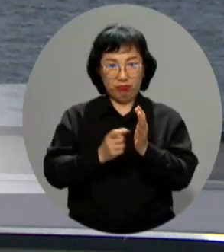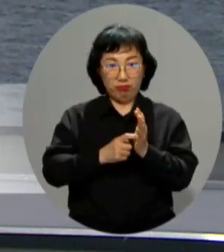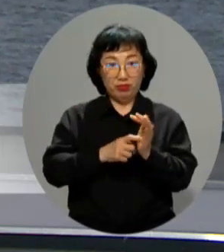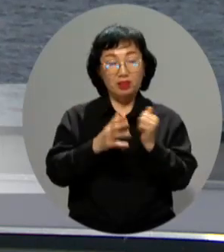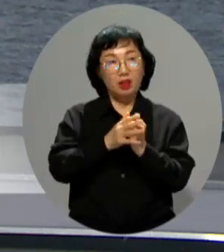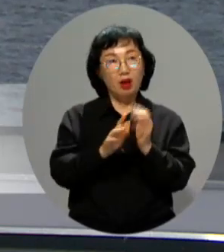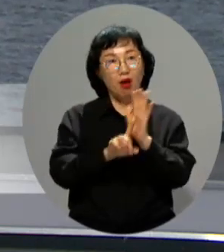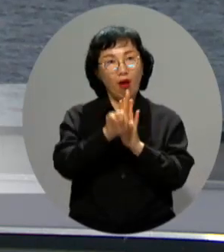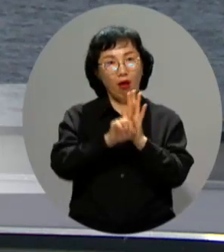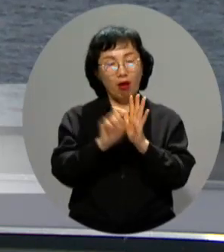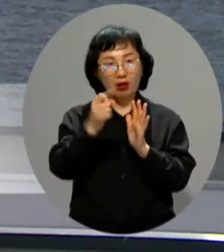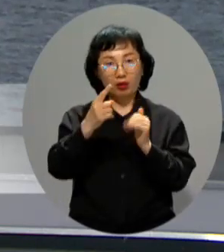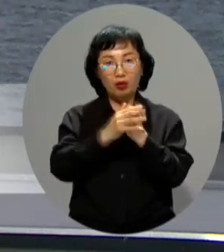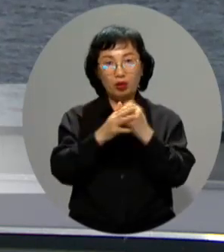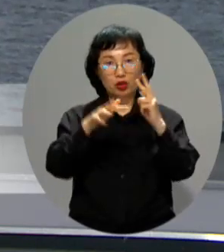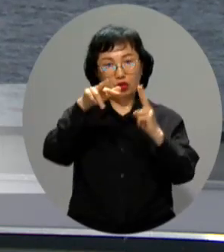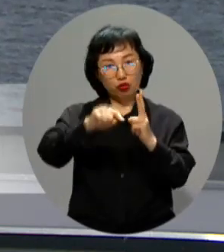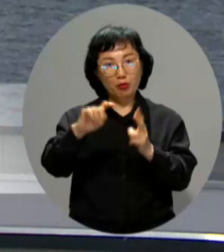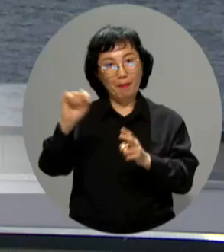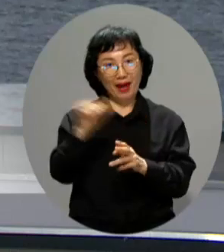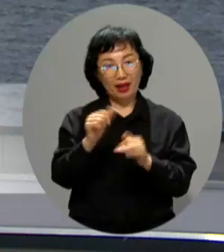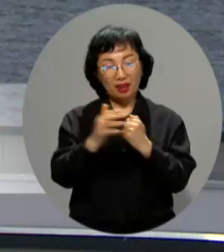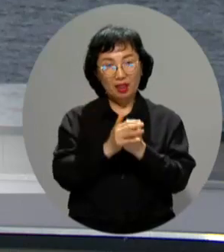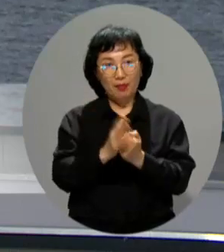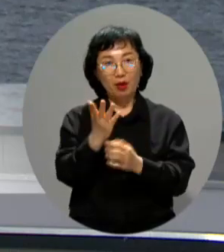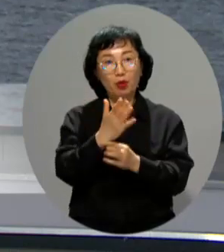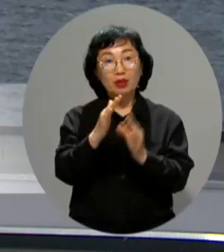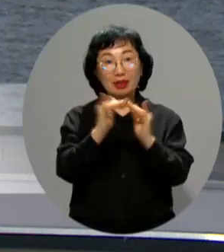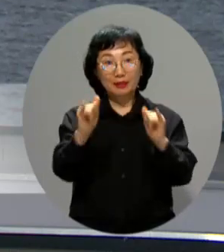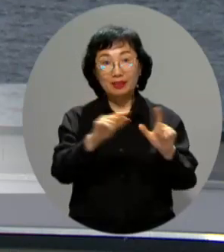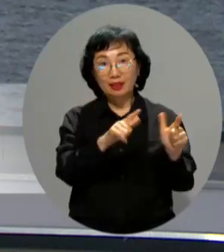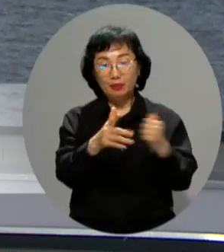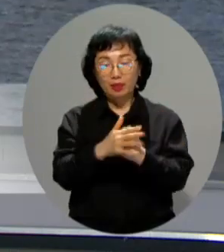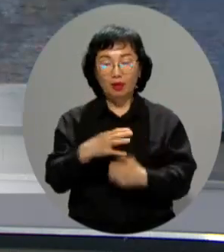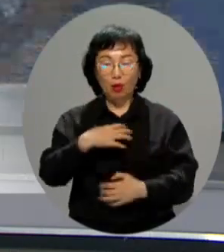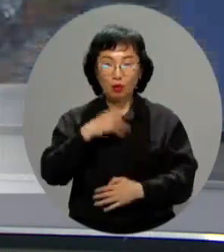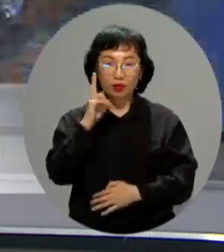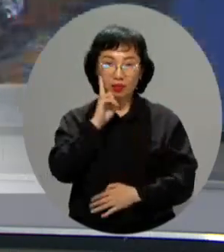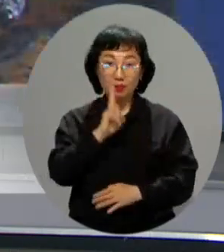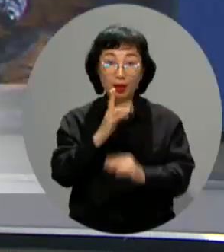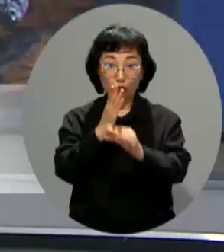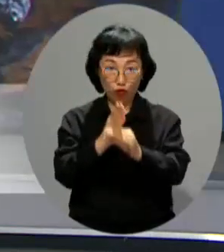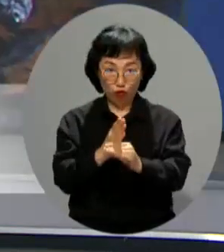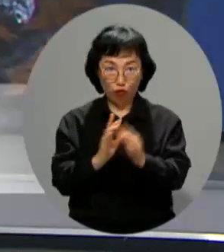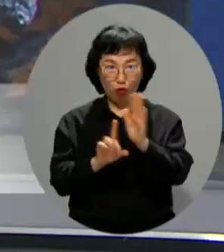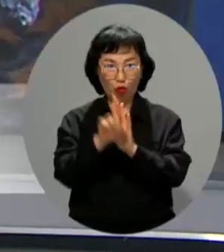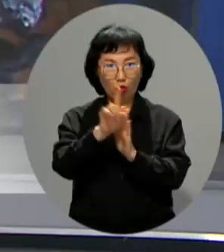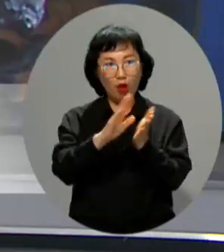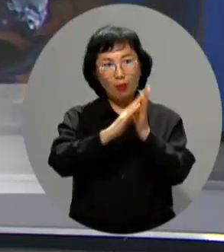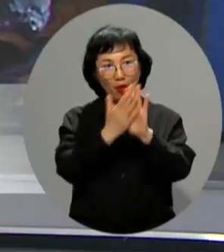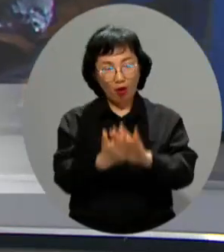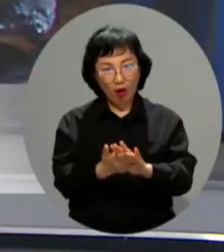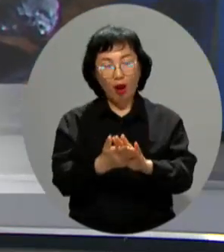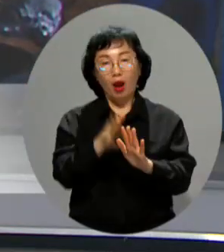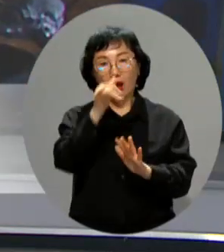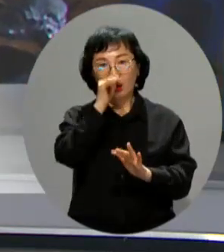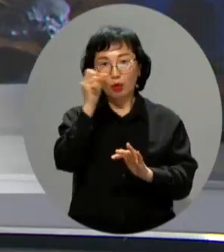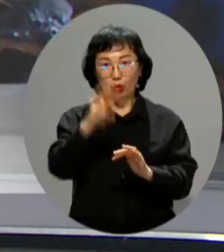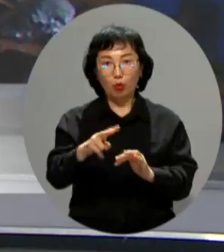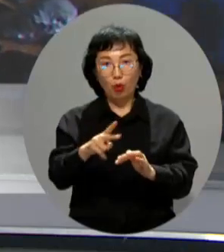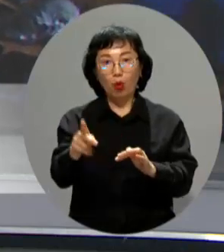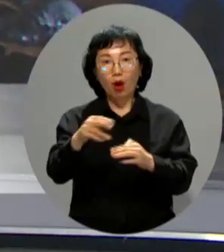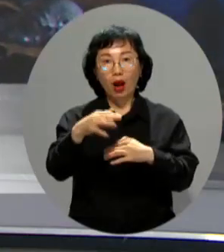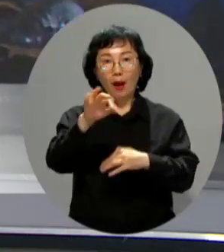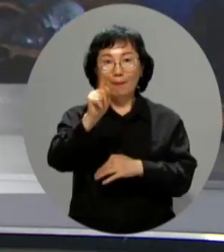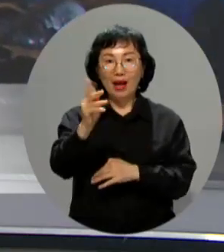것이어서 어장 황폐화를 우려하는 어민들의 걱정이 적지 않은데요. 기후변화에 따른 수온 상승도 문제지만